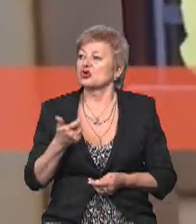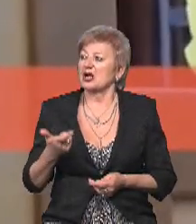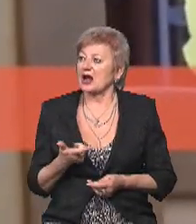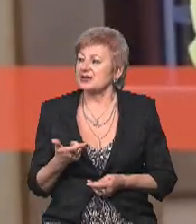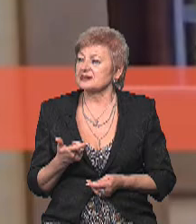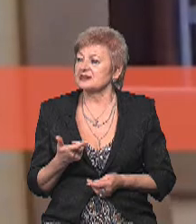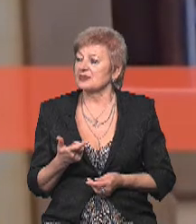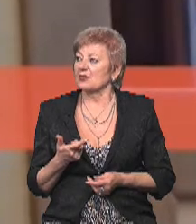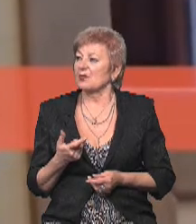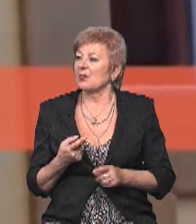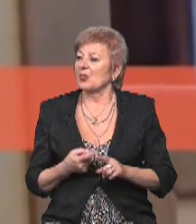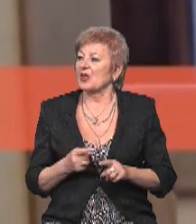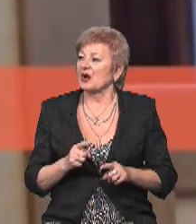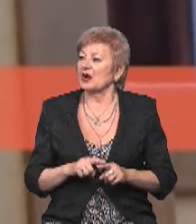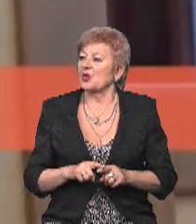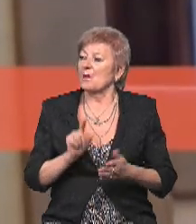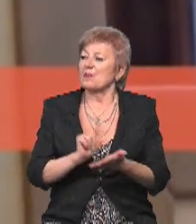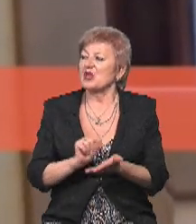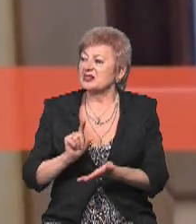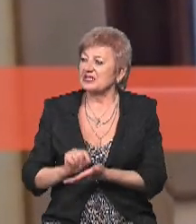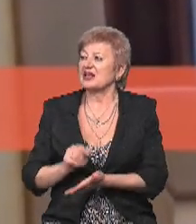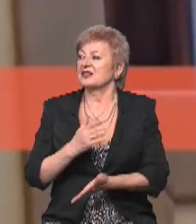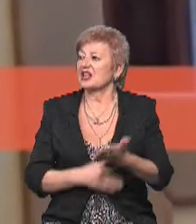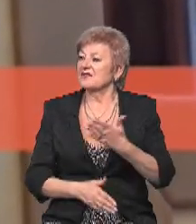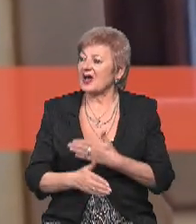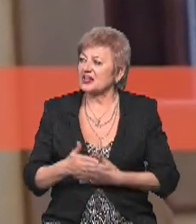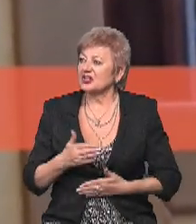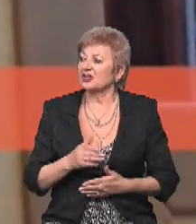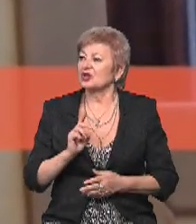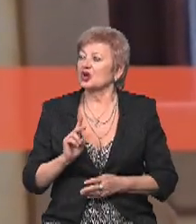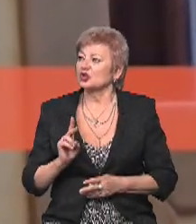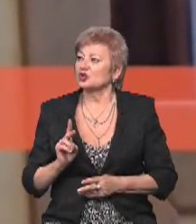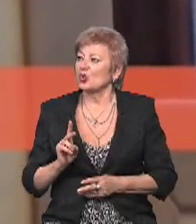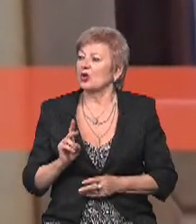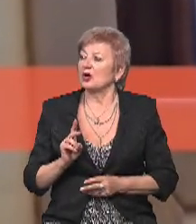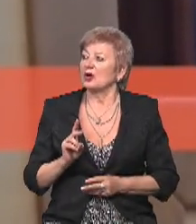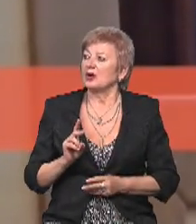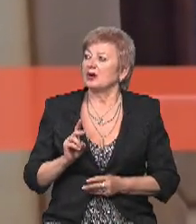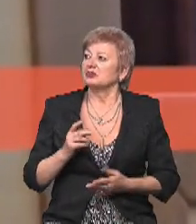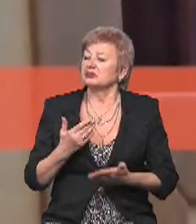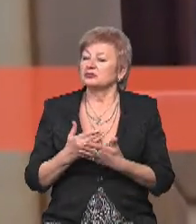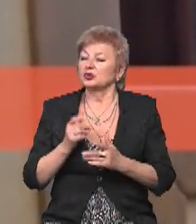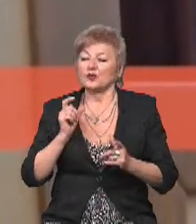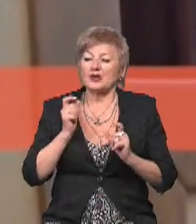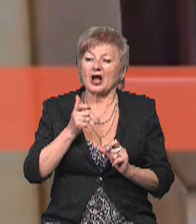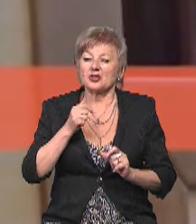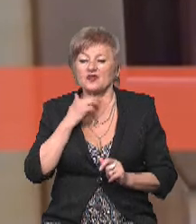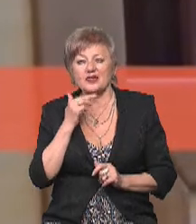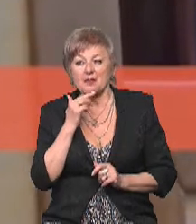перевірками до переважно пенсіонерів, інвалідів. І ці перевіряючі відволікають увагу споживачів